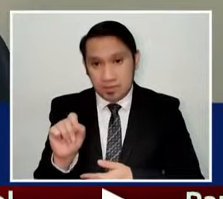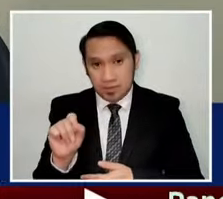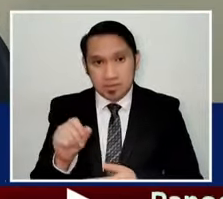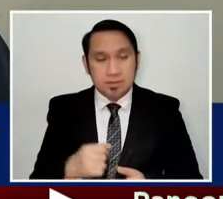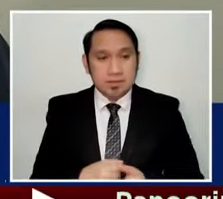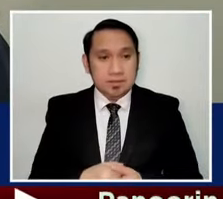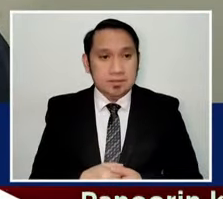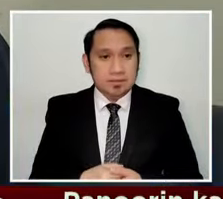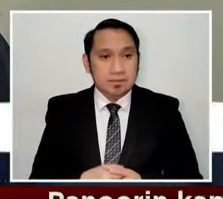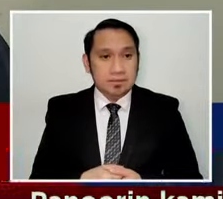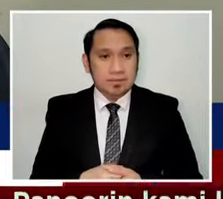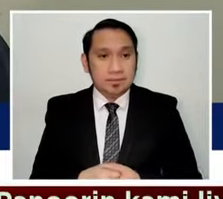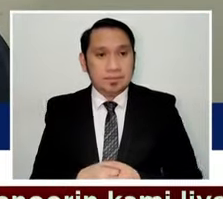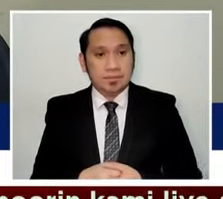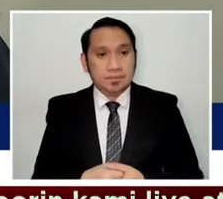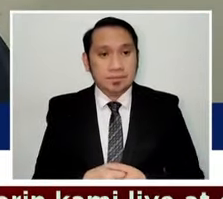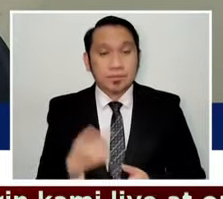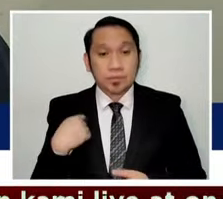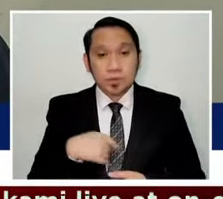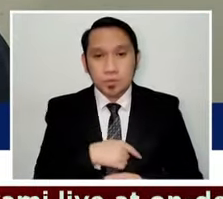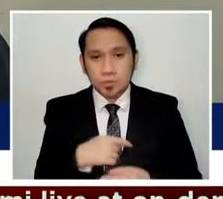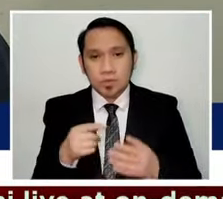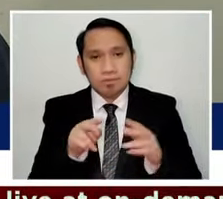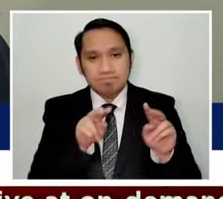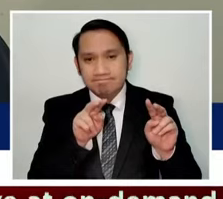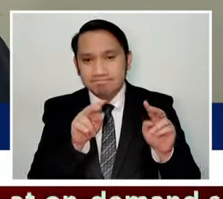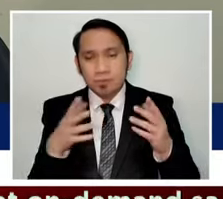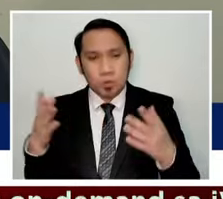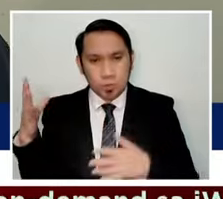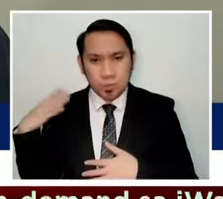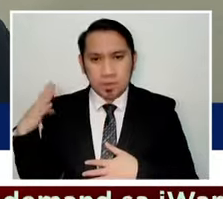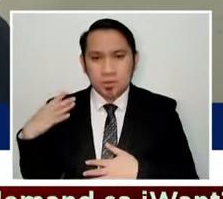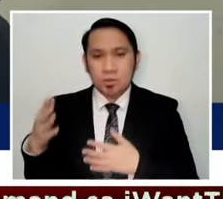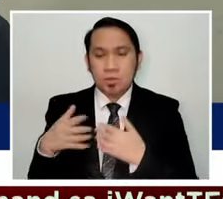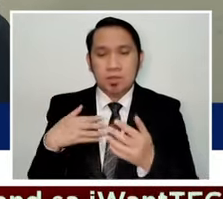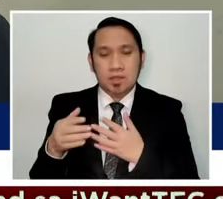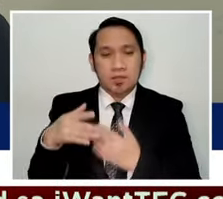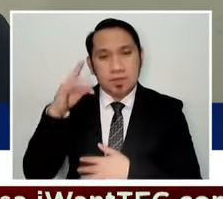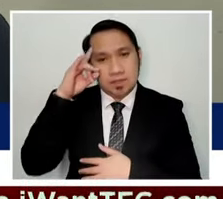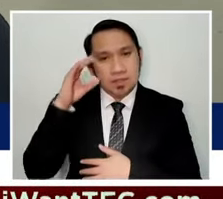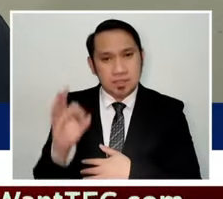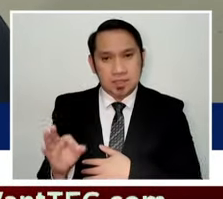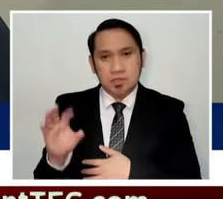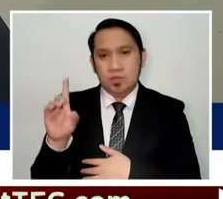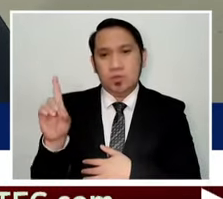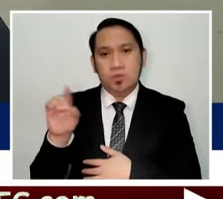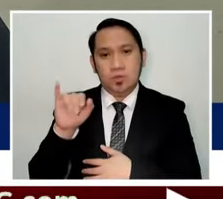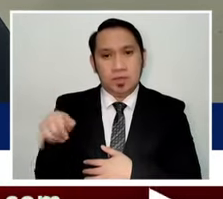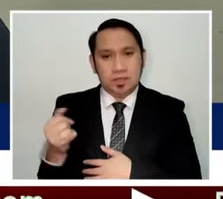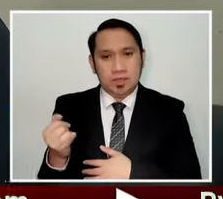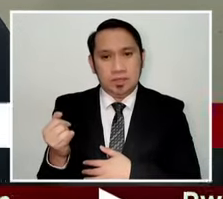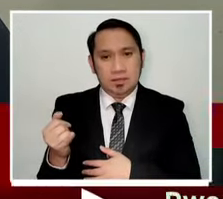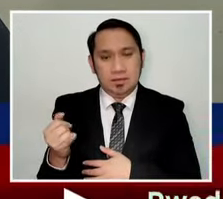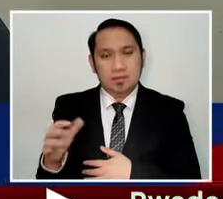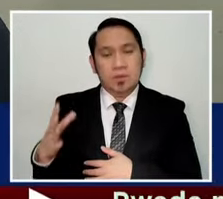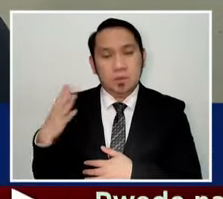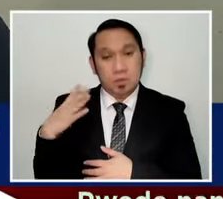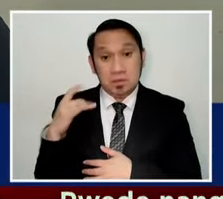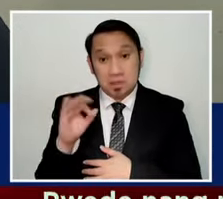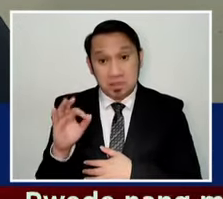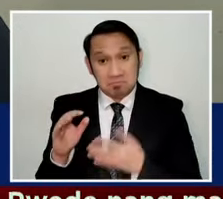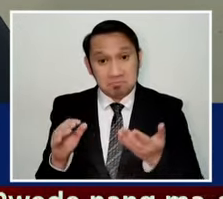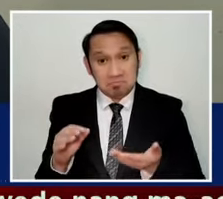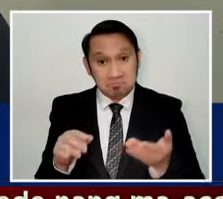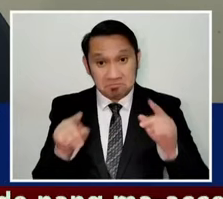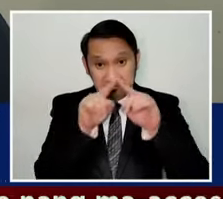We will monitor whatever the decision of the Department of Justice, to whether they will issue a warrant of arrest, kung makikita